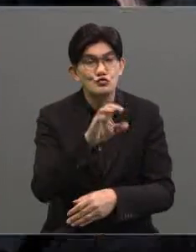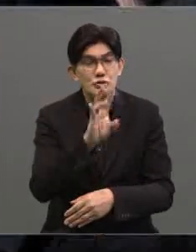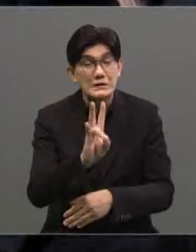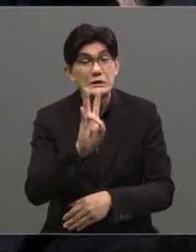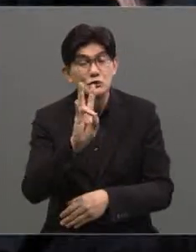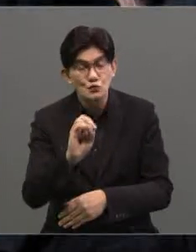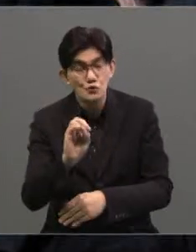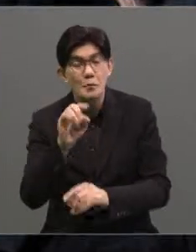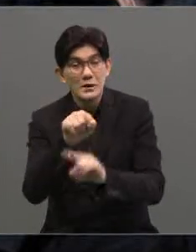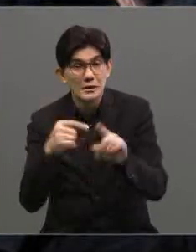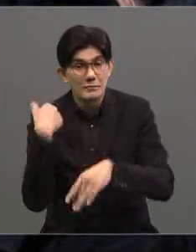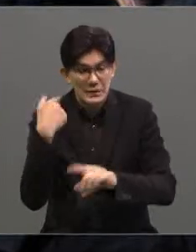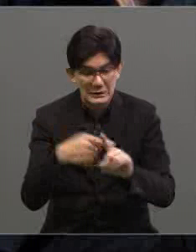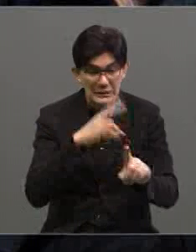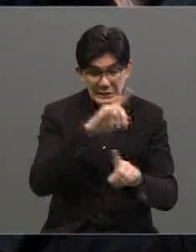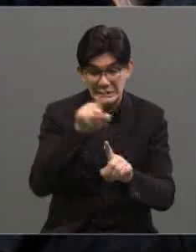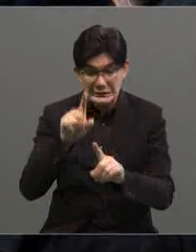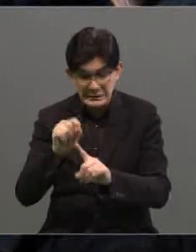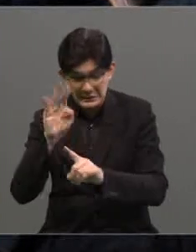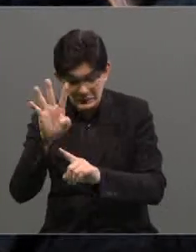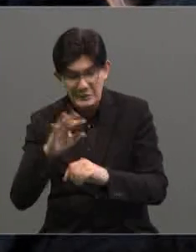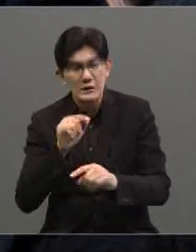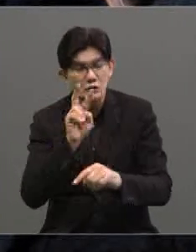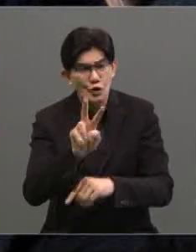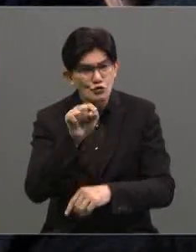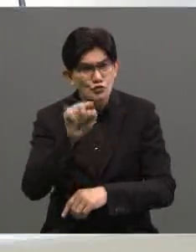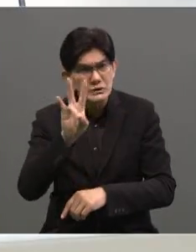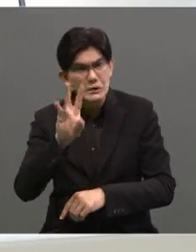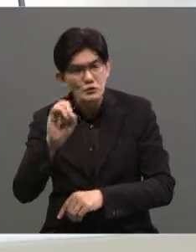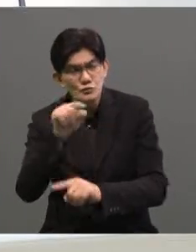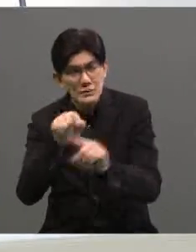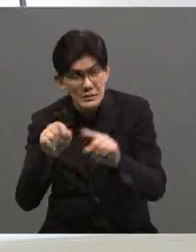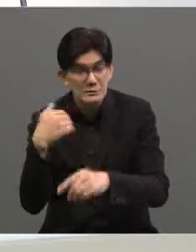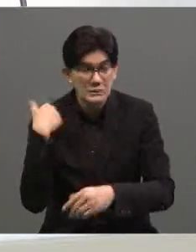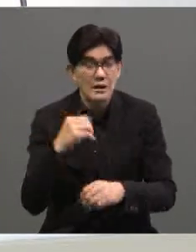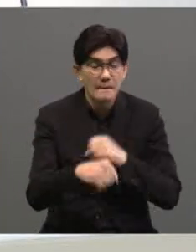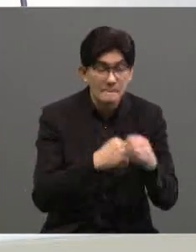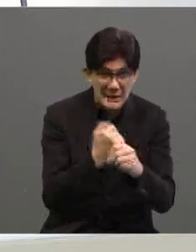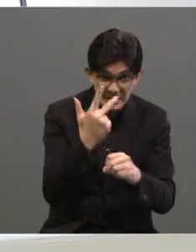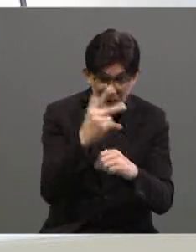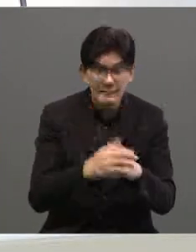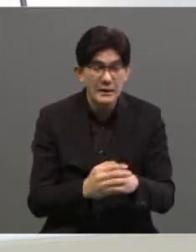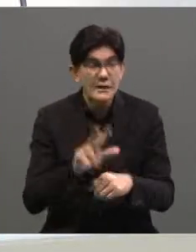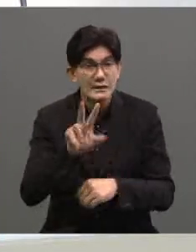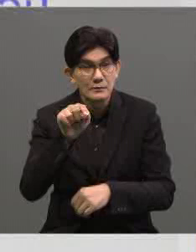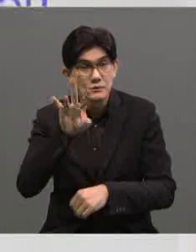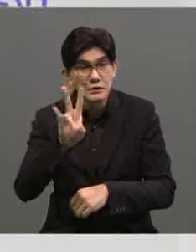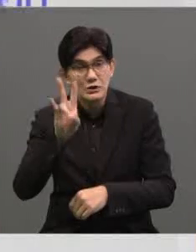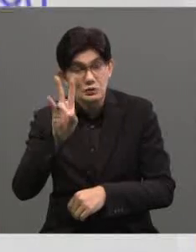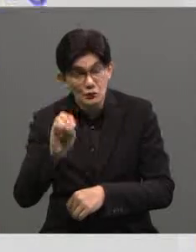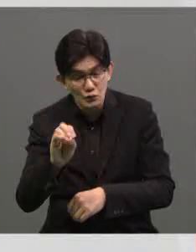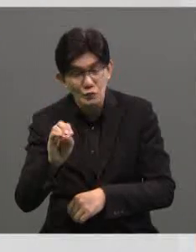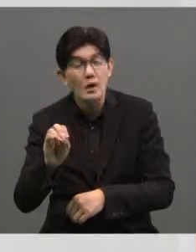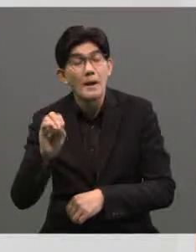0.70% ต่อปีเดือนที่7ถึง24เท่ากับ 2.70% ต่อปีค่ะและปีที่3เท่ากับ